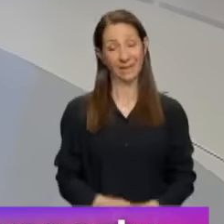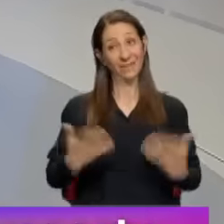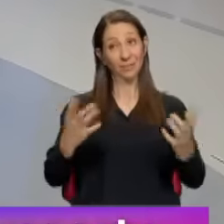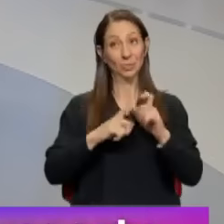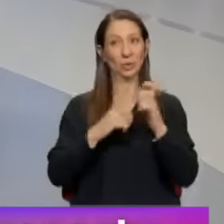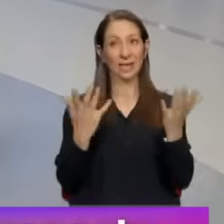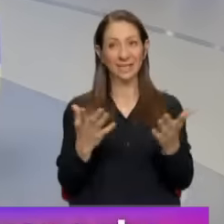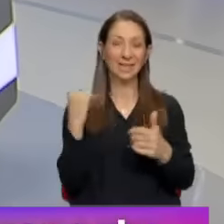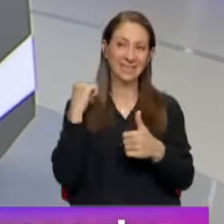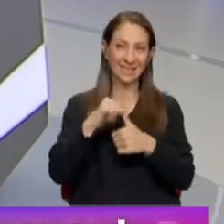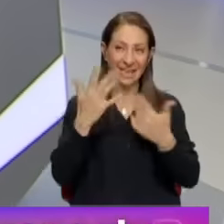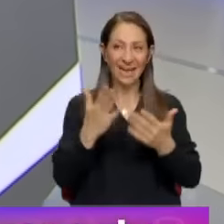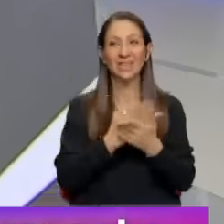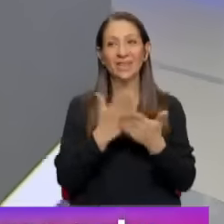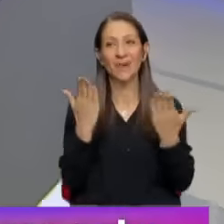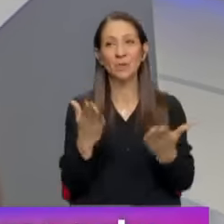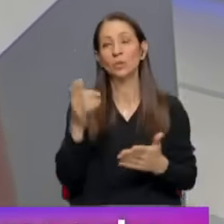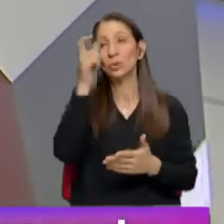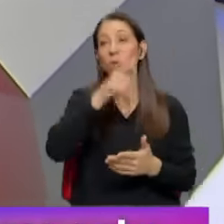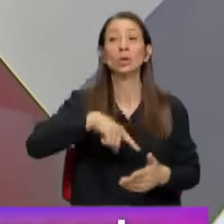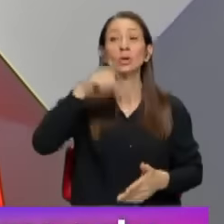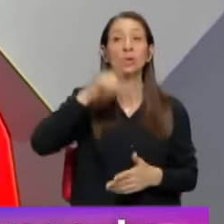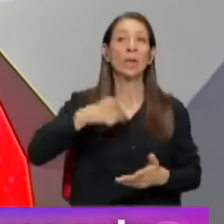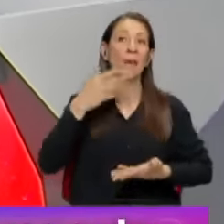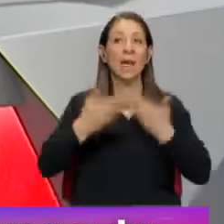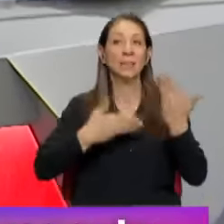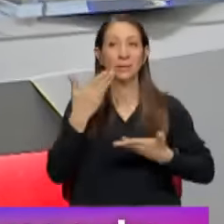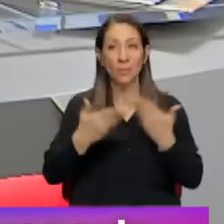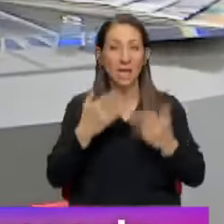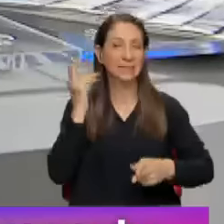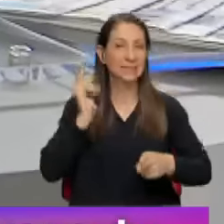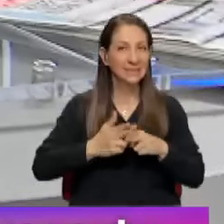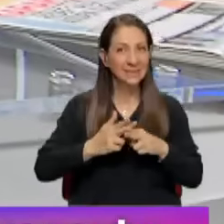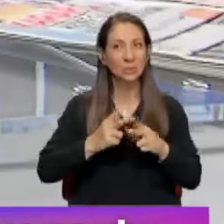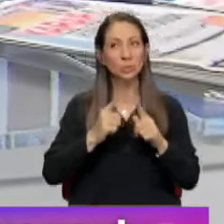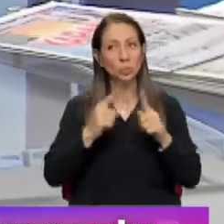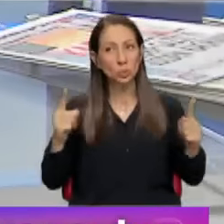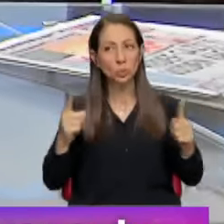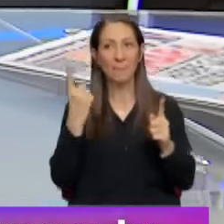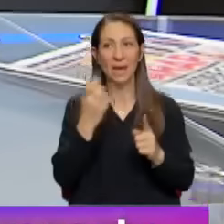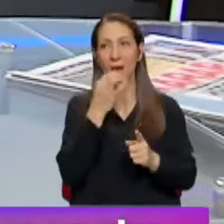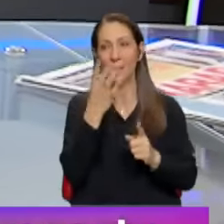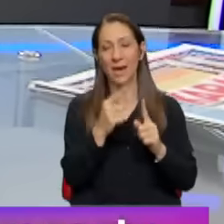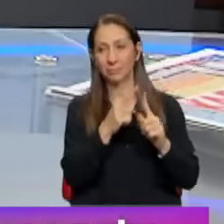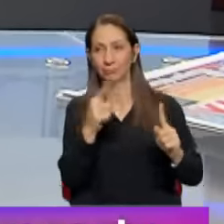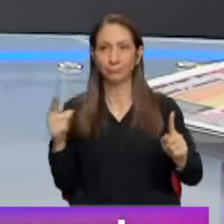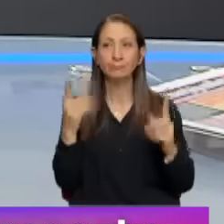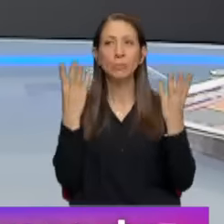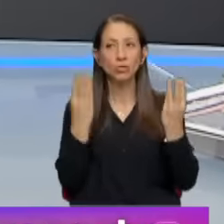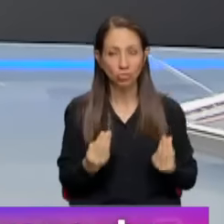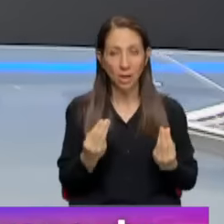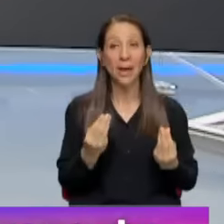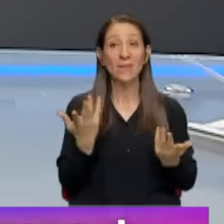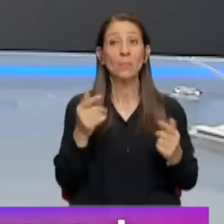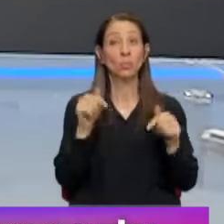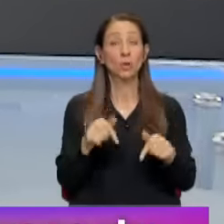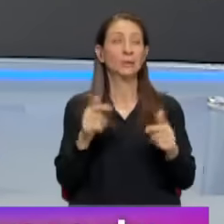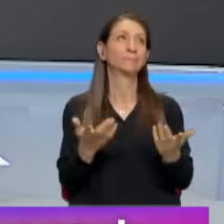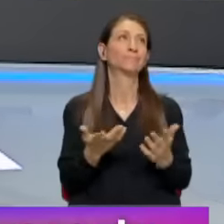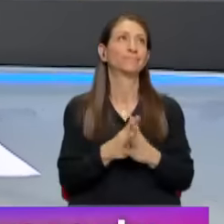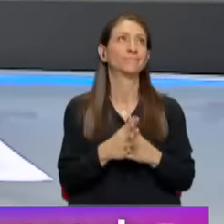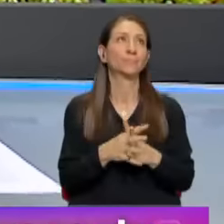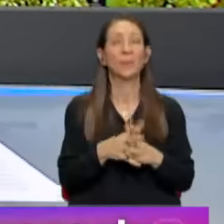Efendim günaydın. Bir kez daha devam ediyoruz. Türkiye'nin gündemini anlatmaya hızlı, uzun bir haber maratonu olacak. Ve burada